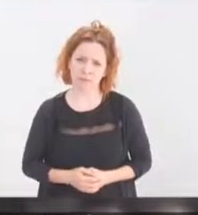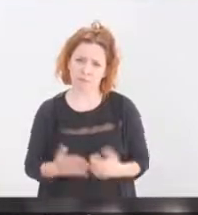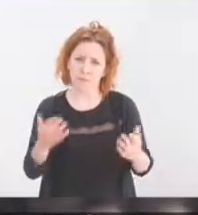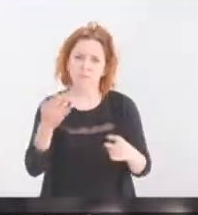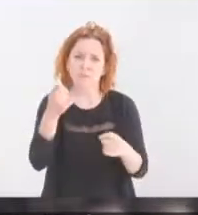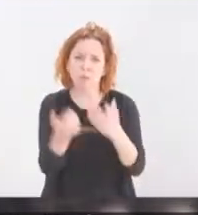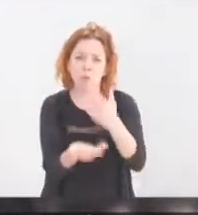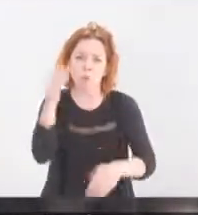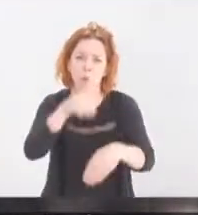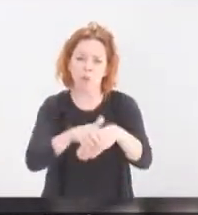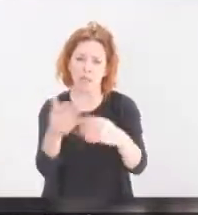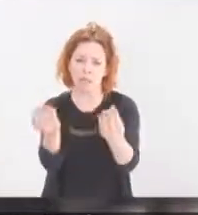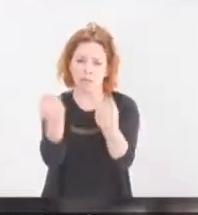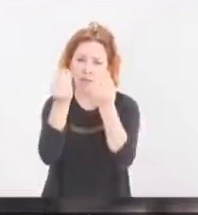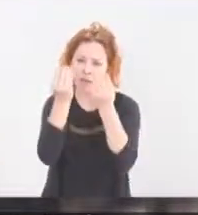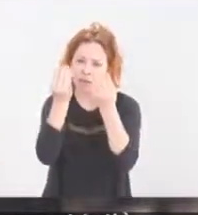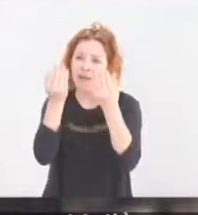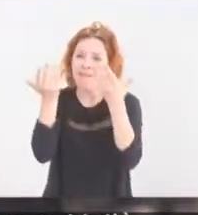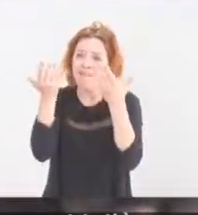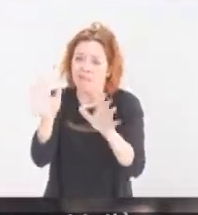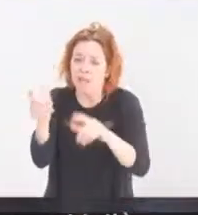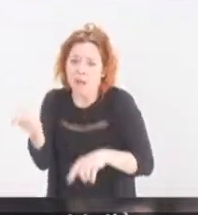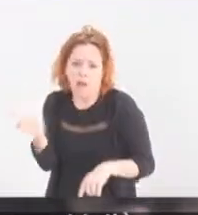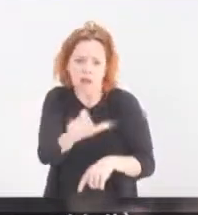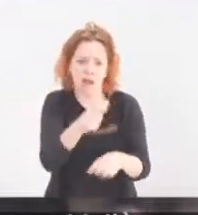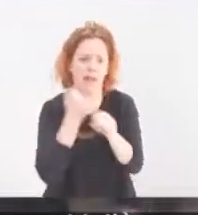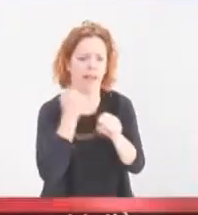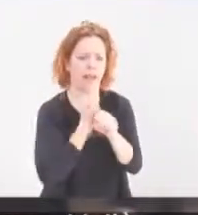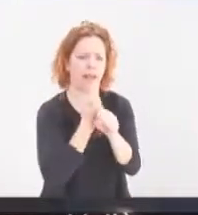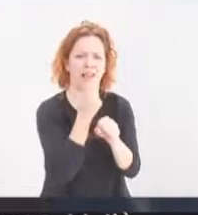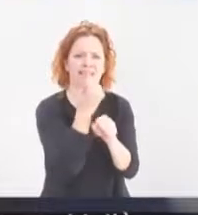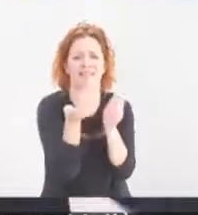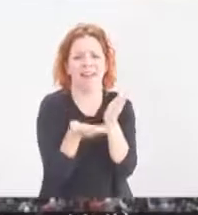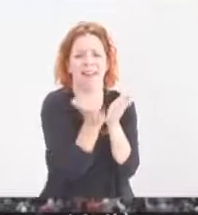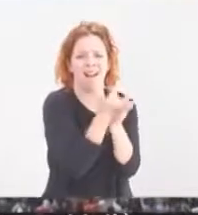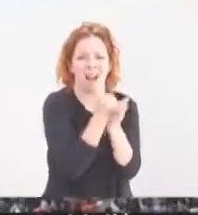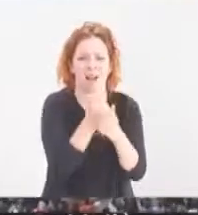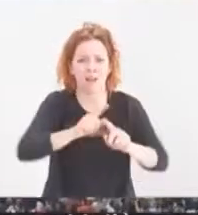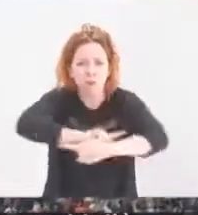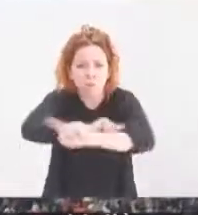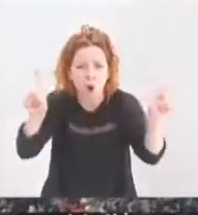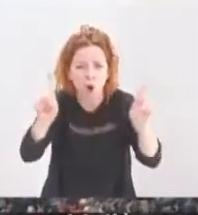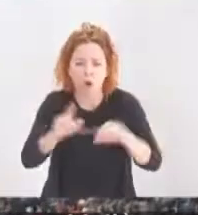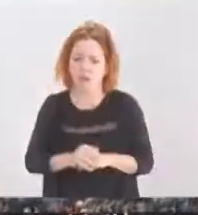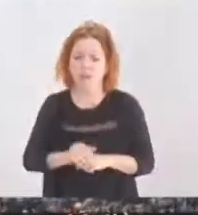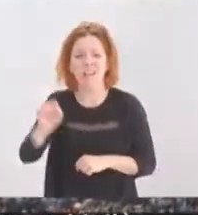le soir. Je ne veux pas que le samedi et le dimanche, vous alliez travailler.